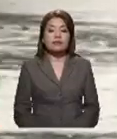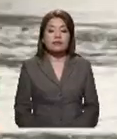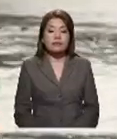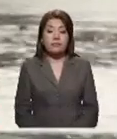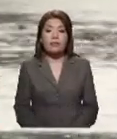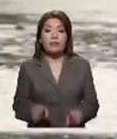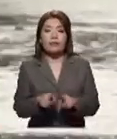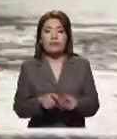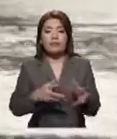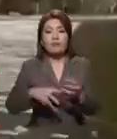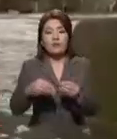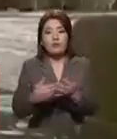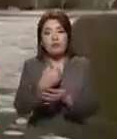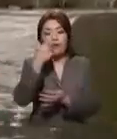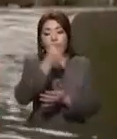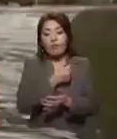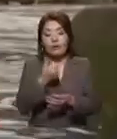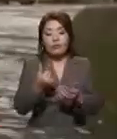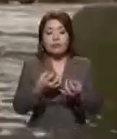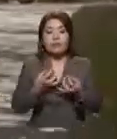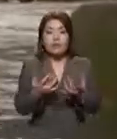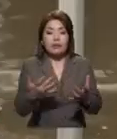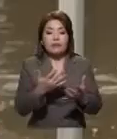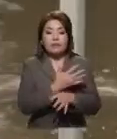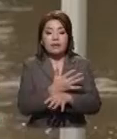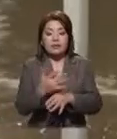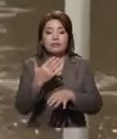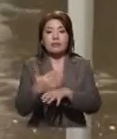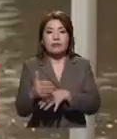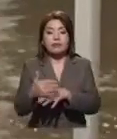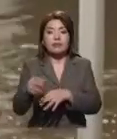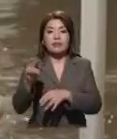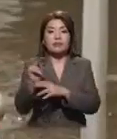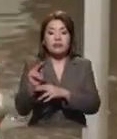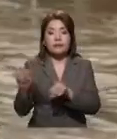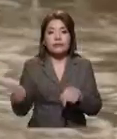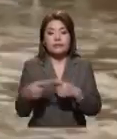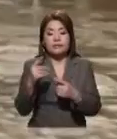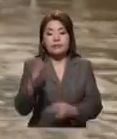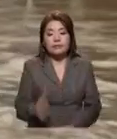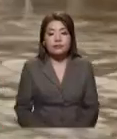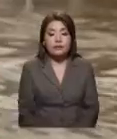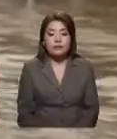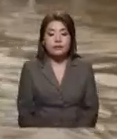Похоже, все новогодние праздники местные власти будут устранять последствия стихии. Анара Сюмбаева, Астана Таймс.